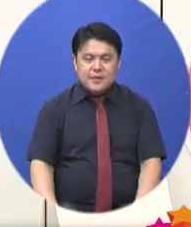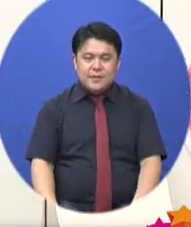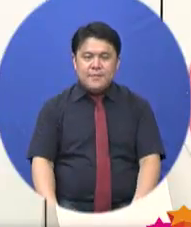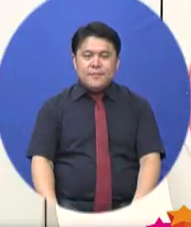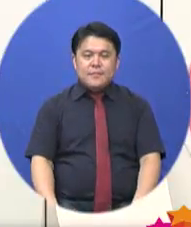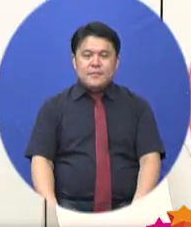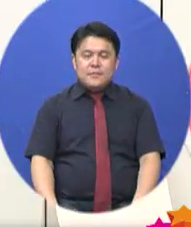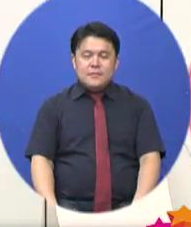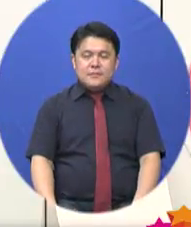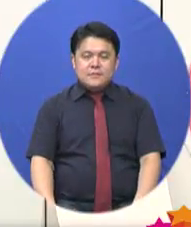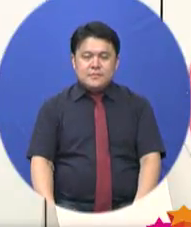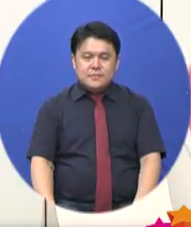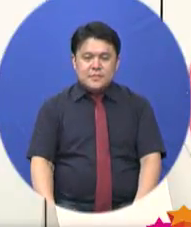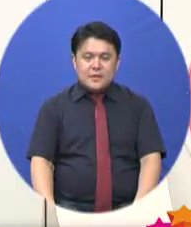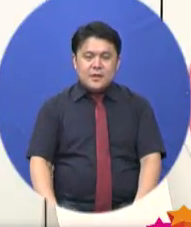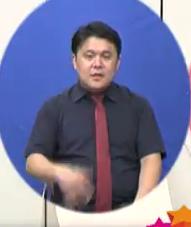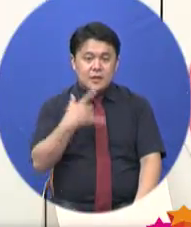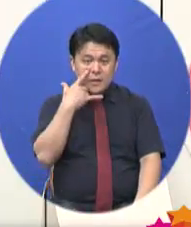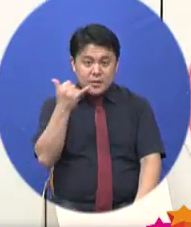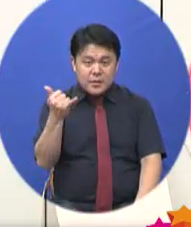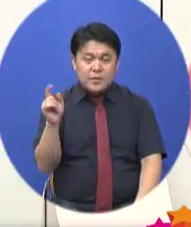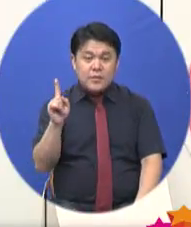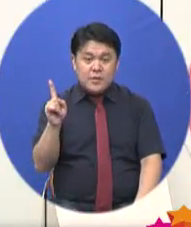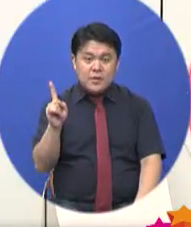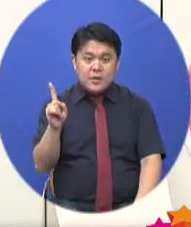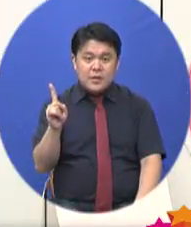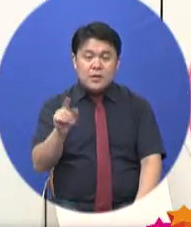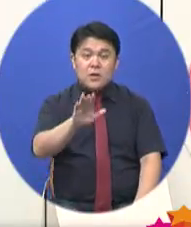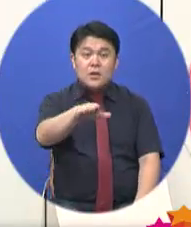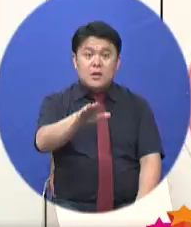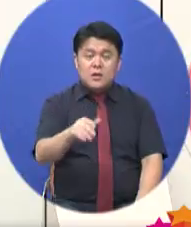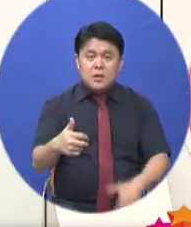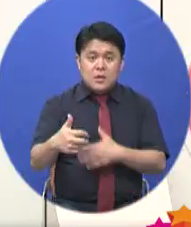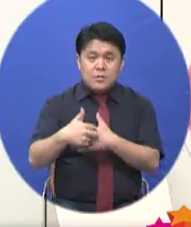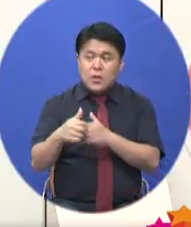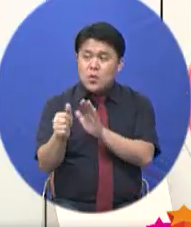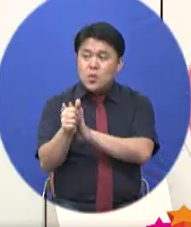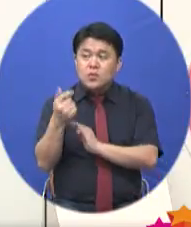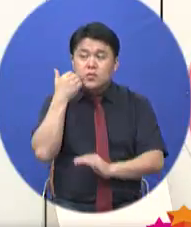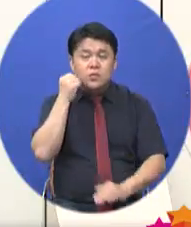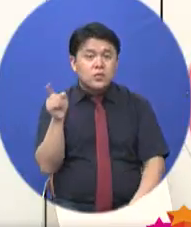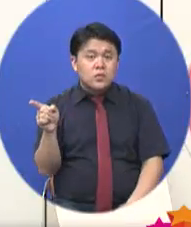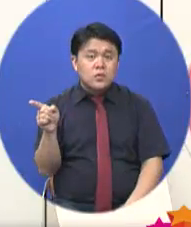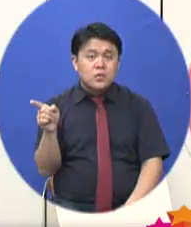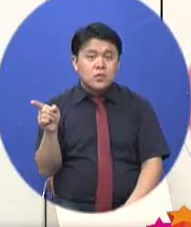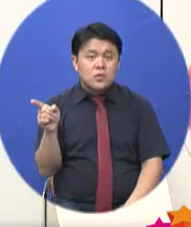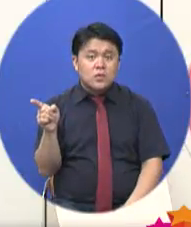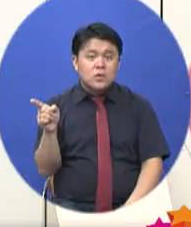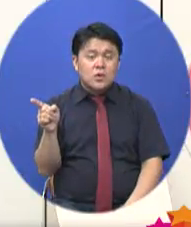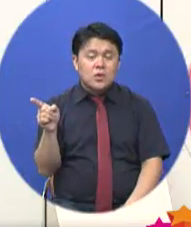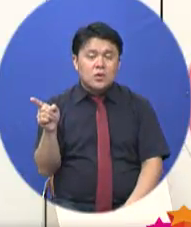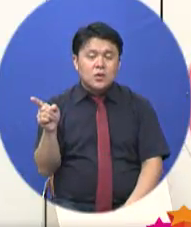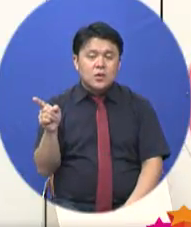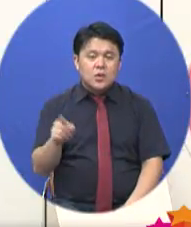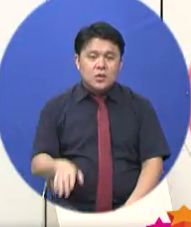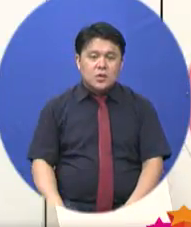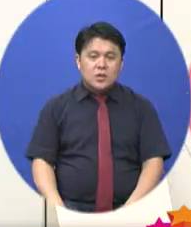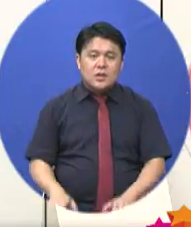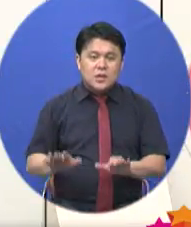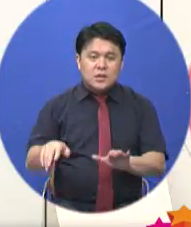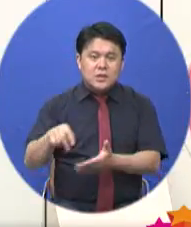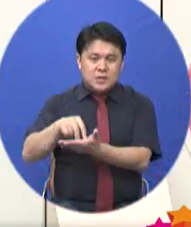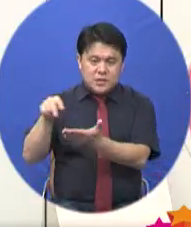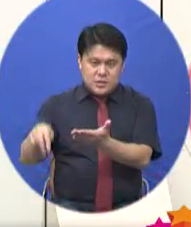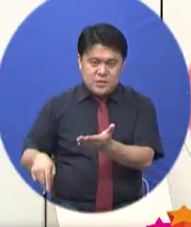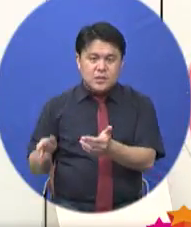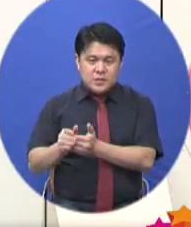네. 계속 부모님한테 그래도 그럼 병원에 병가는 지금 누가 해주고 계시나? 병가는 이 처음에 퇴원하셨어요